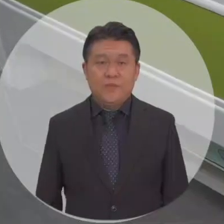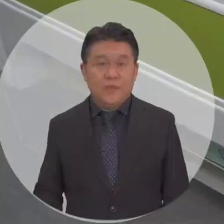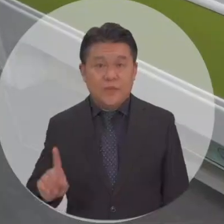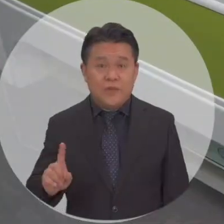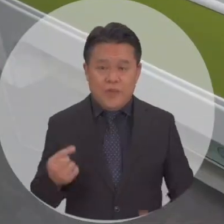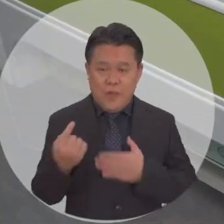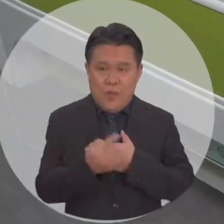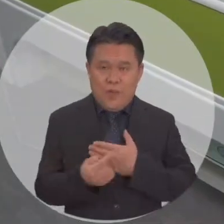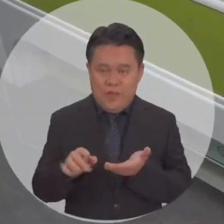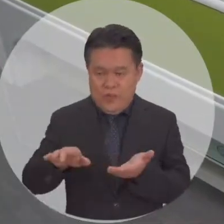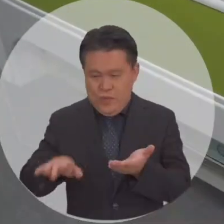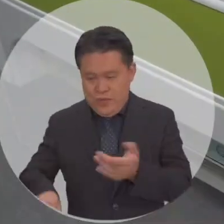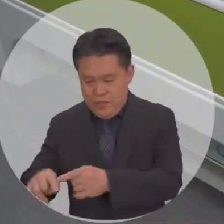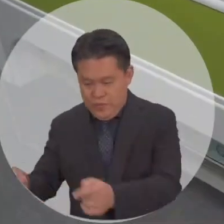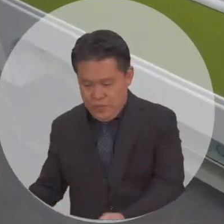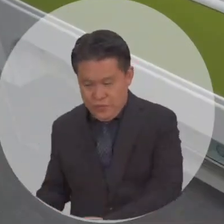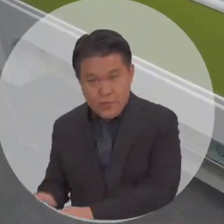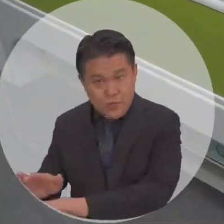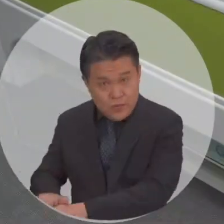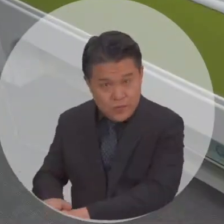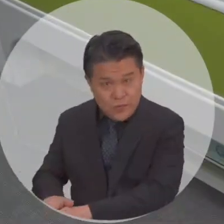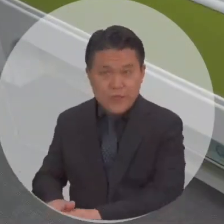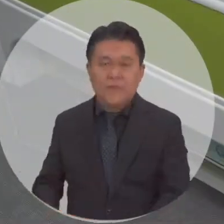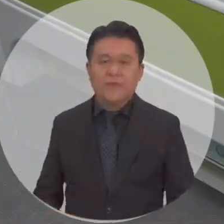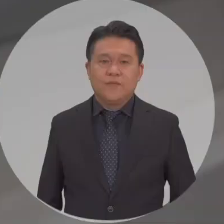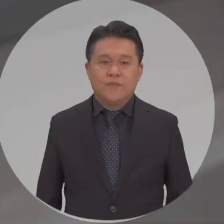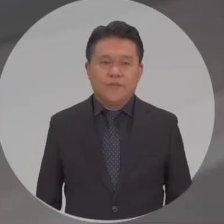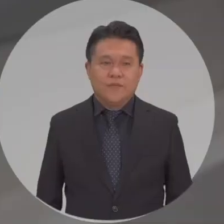소변 주머니를 몸보다 낮은 위치에 둡니다.